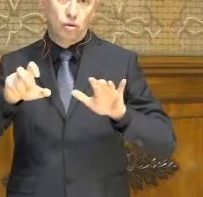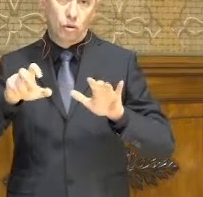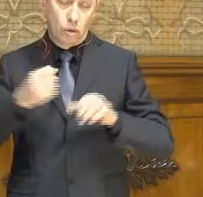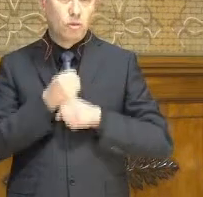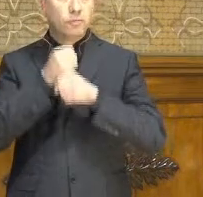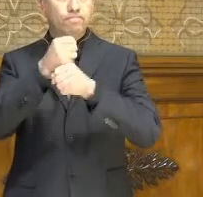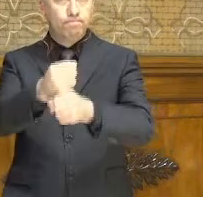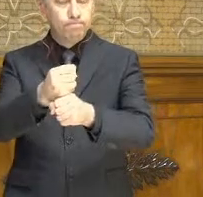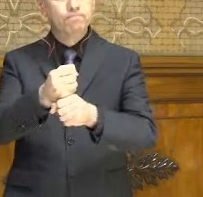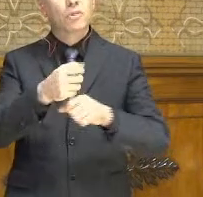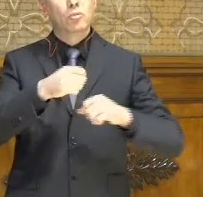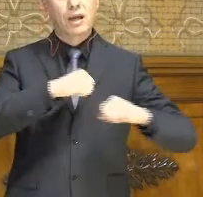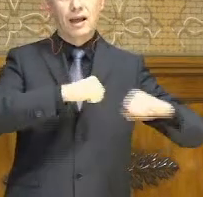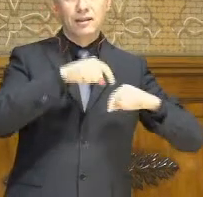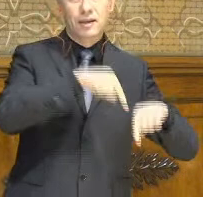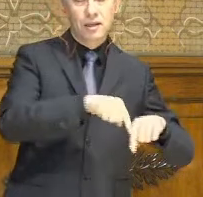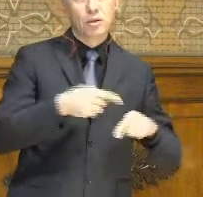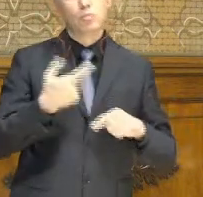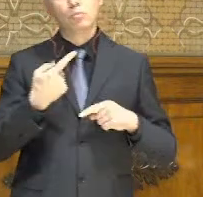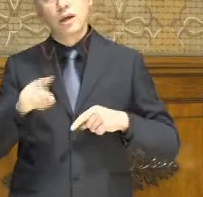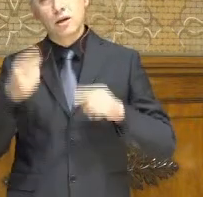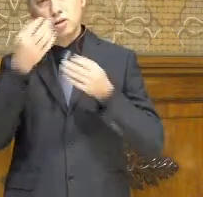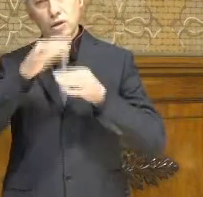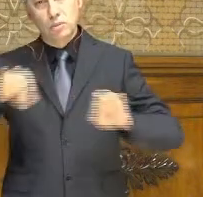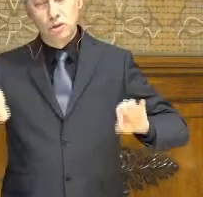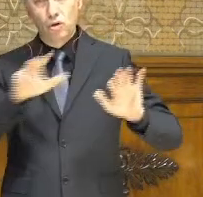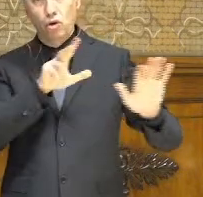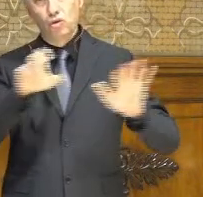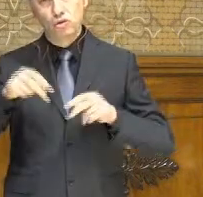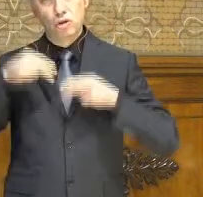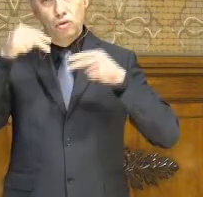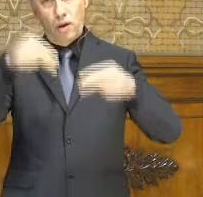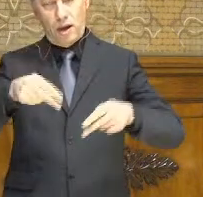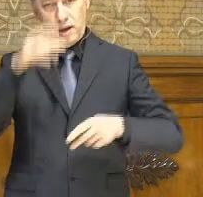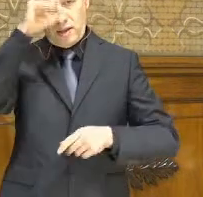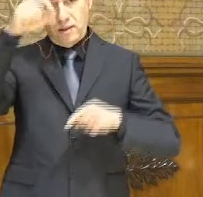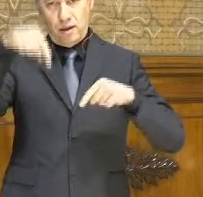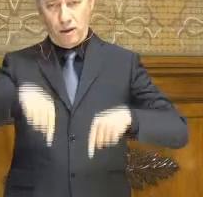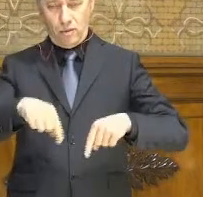in occasione delle celebrazioni degli 800 anni dell'Ateneo.